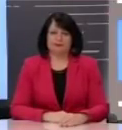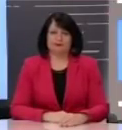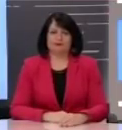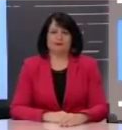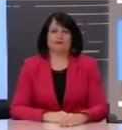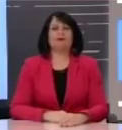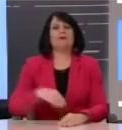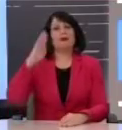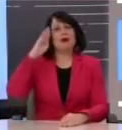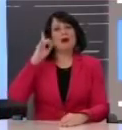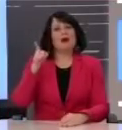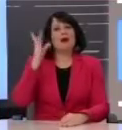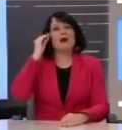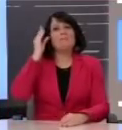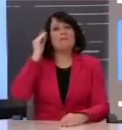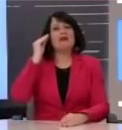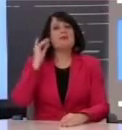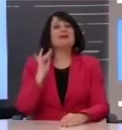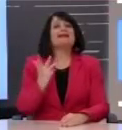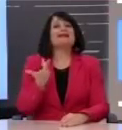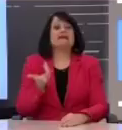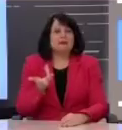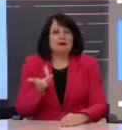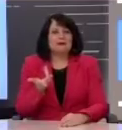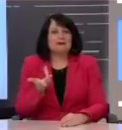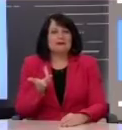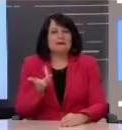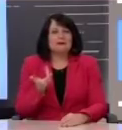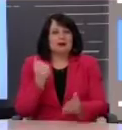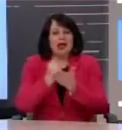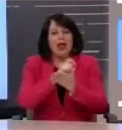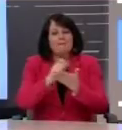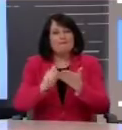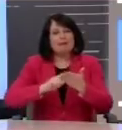Στις Ηνωμένες Πολιτείες μάθαμε το περιεχόμενο αυτής της επιστολής.